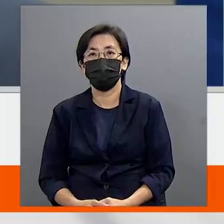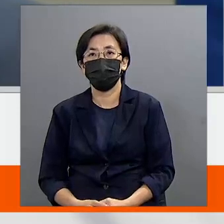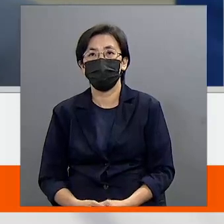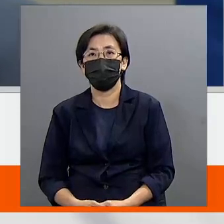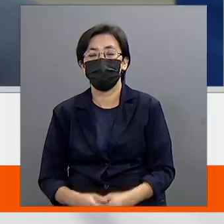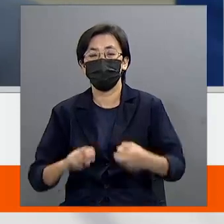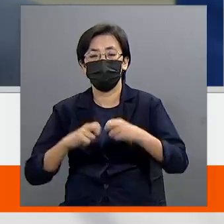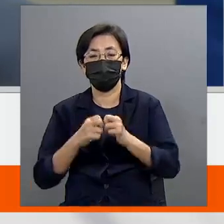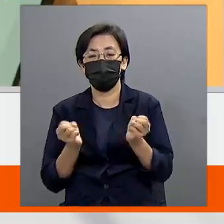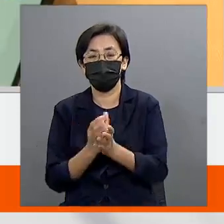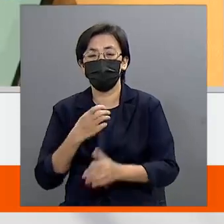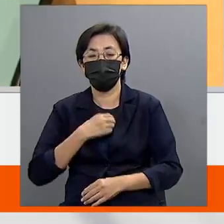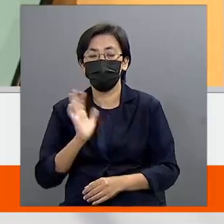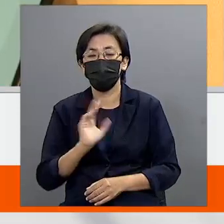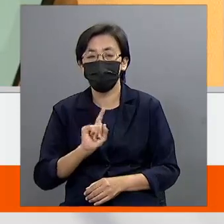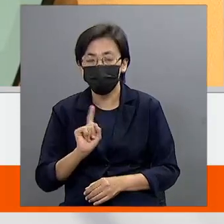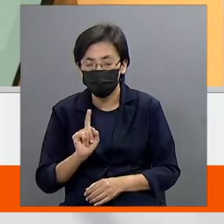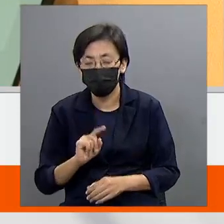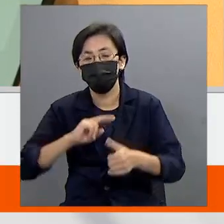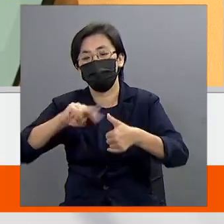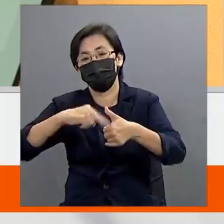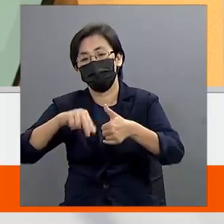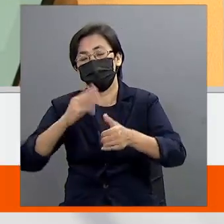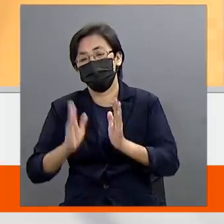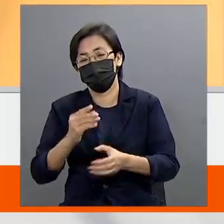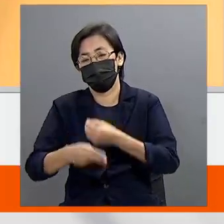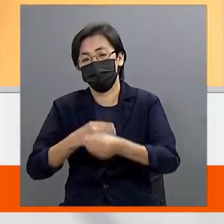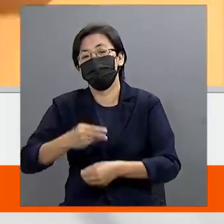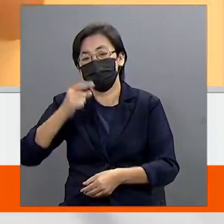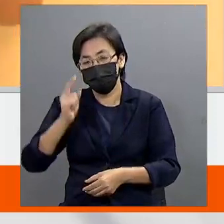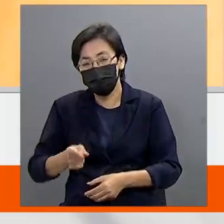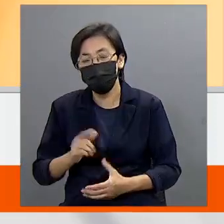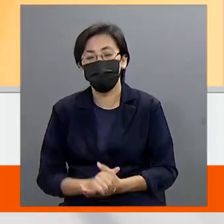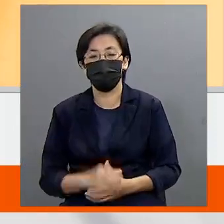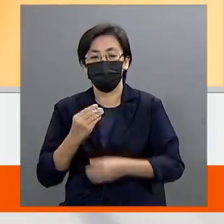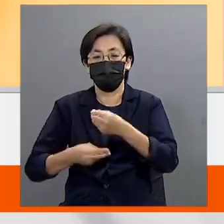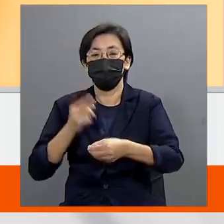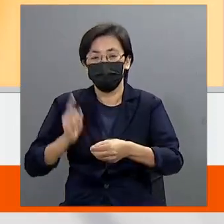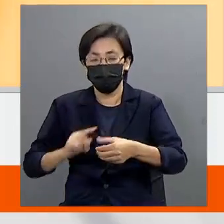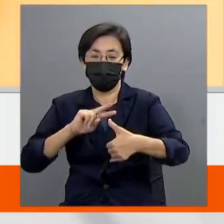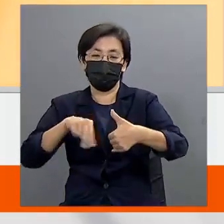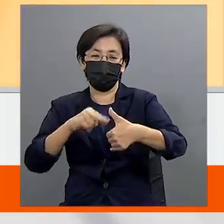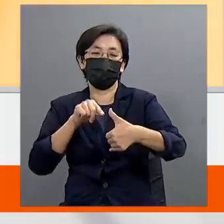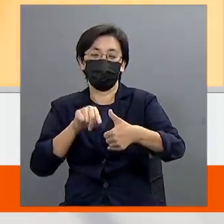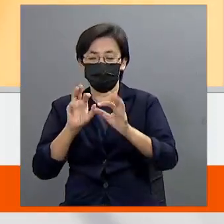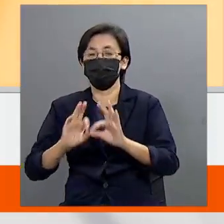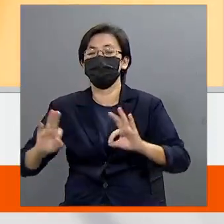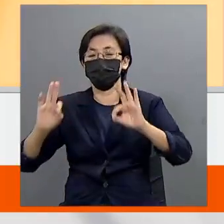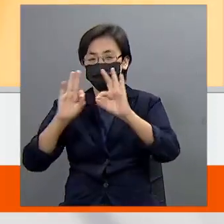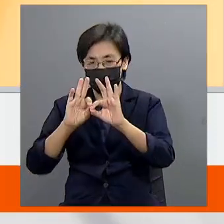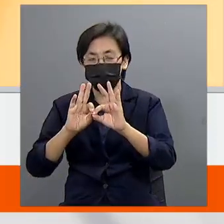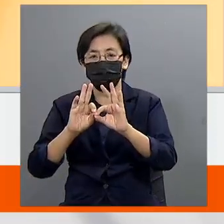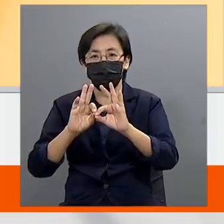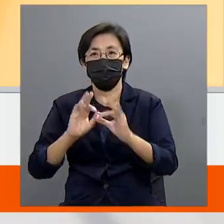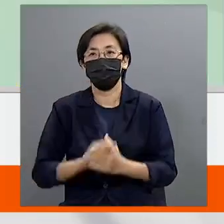ของการคัดกรองผู้ค้าที่สมควรจะเป็นผู้ขายจริงๆนะครับอันนี้เป็นเรื่องที่เรื่องสำคัญมากถ้